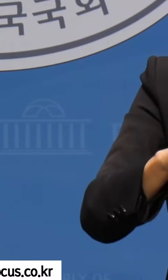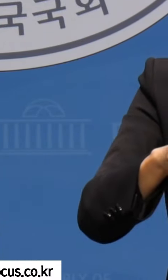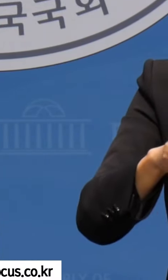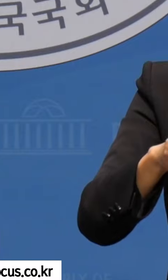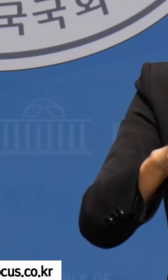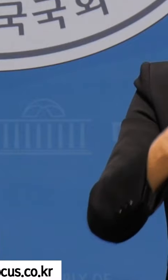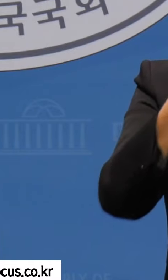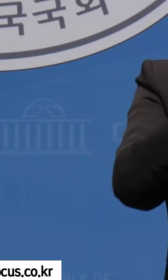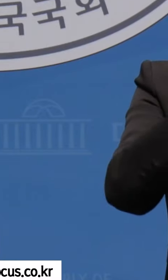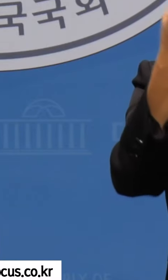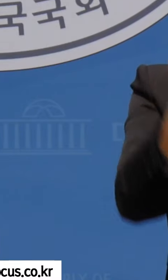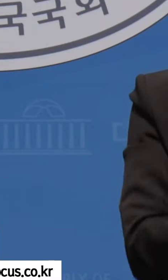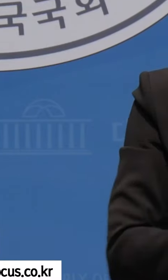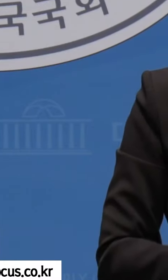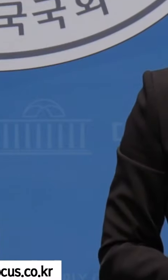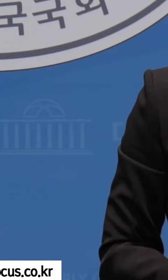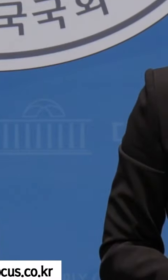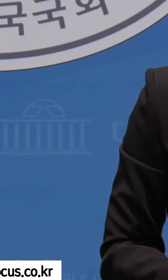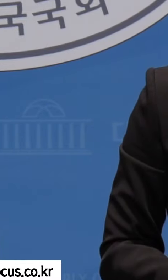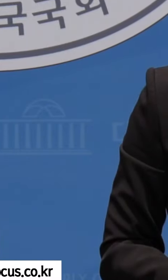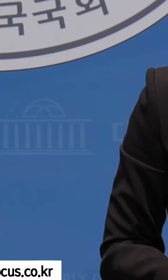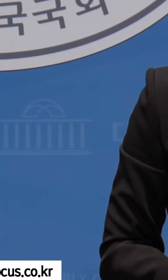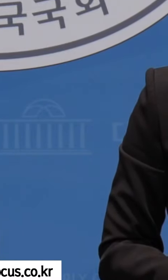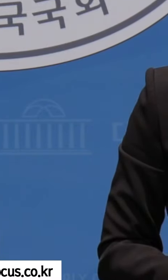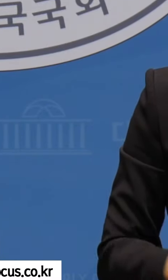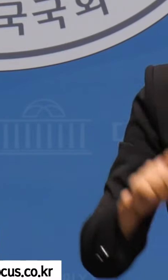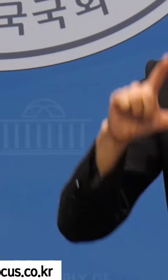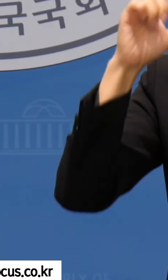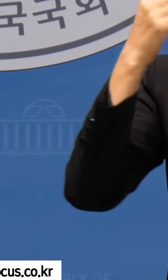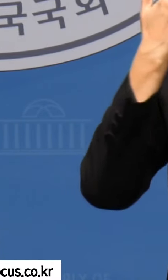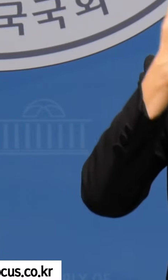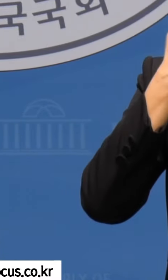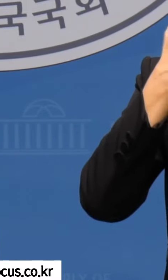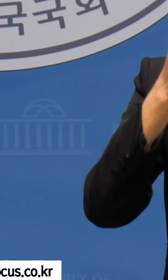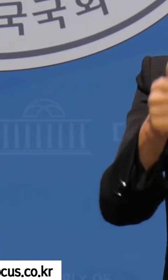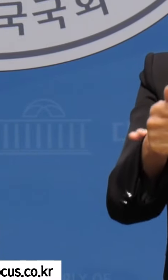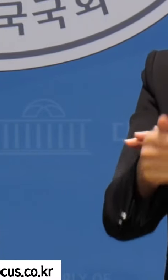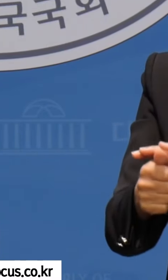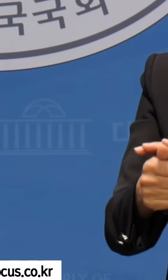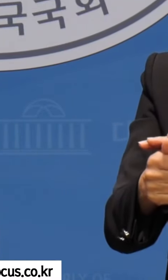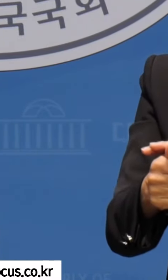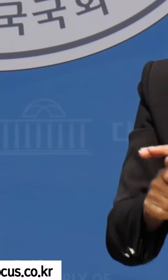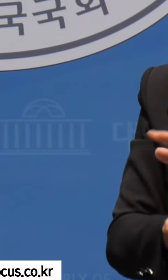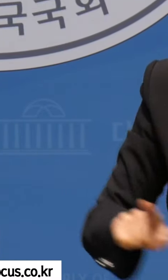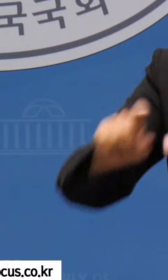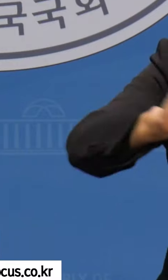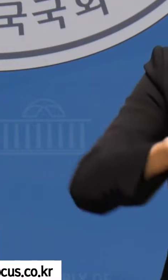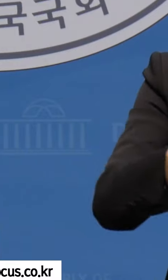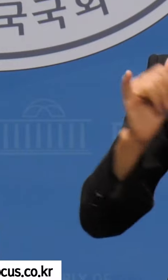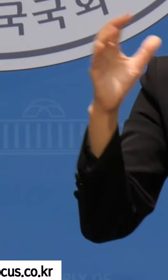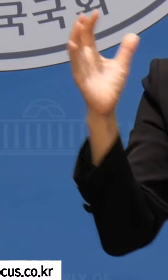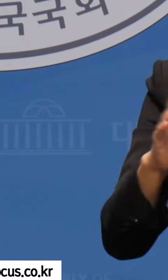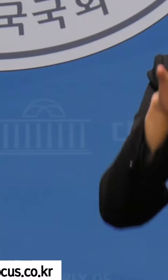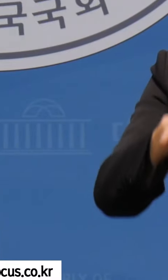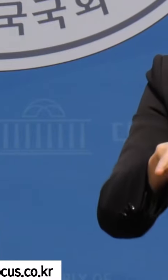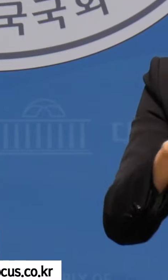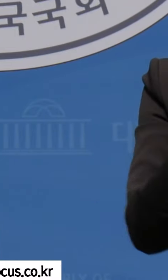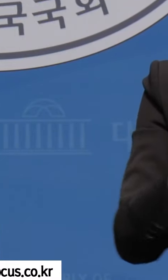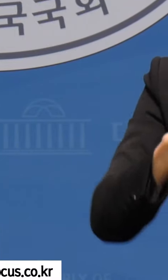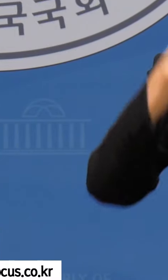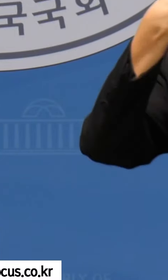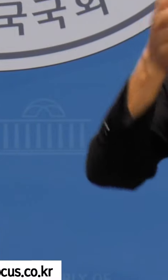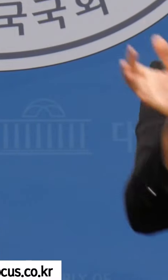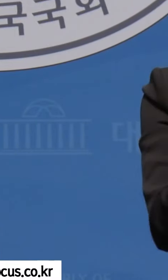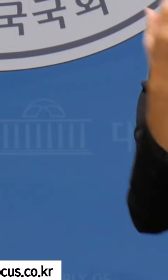레이 반드시 올 것입니다 그리고 그 주인공은 비겁하지 않은 사람들이 모인 우리 개혁 신당이 될